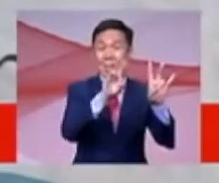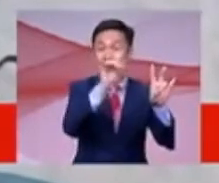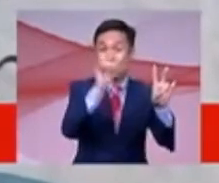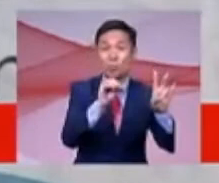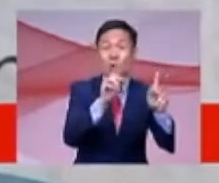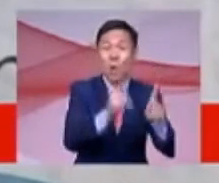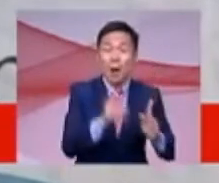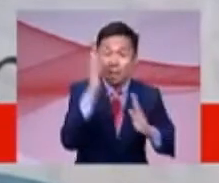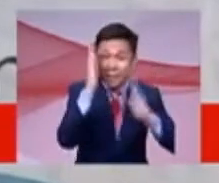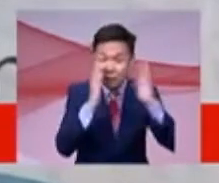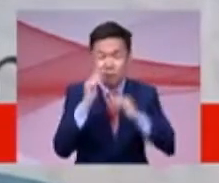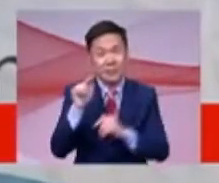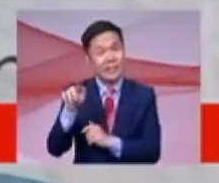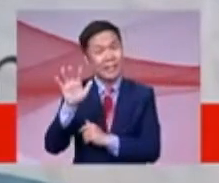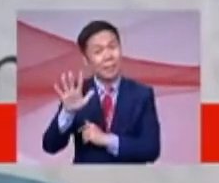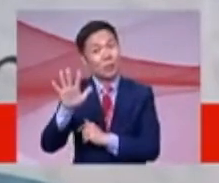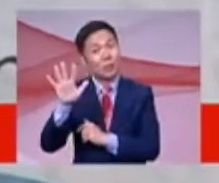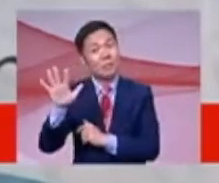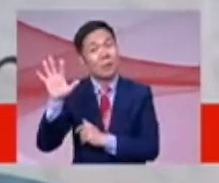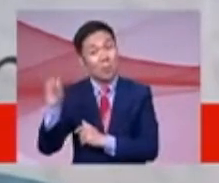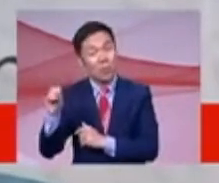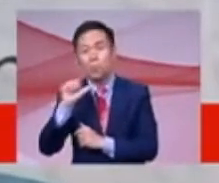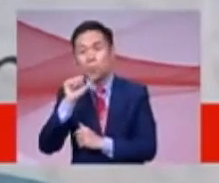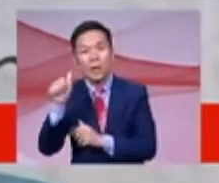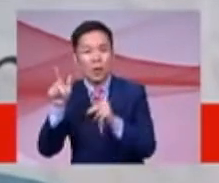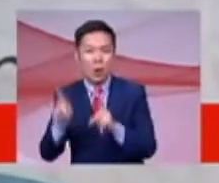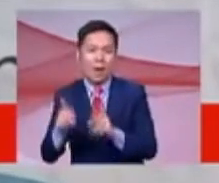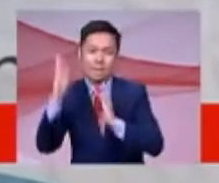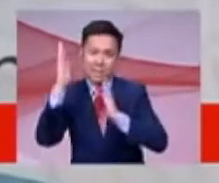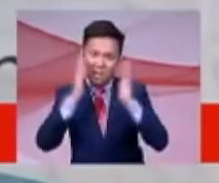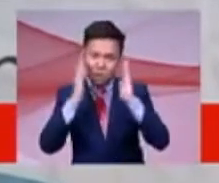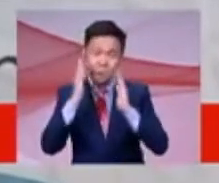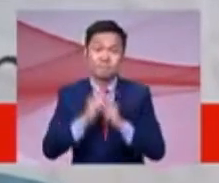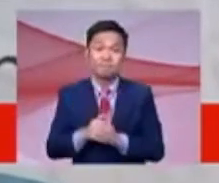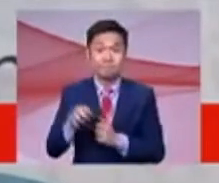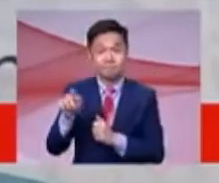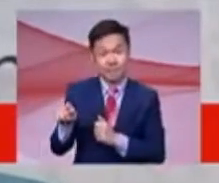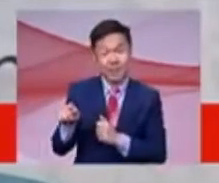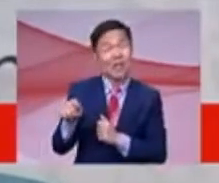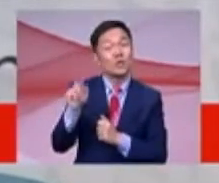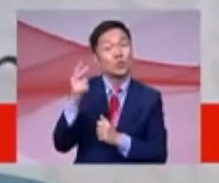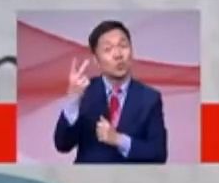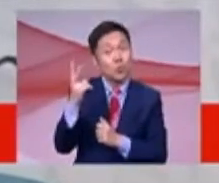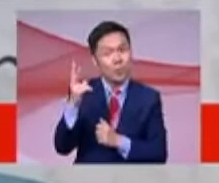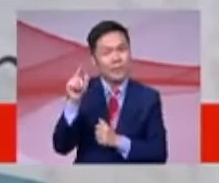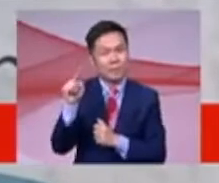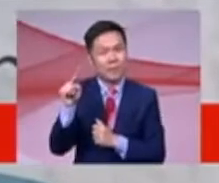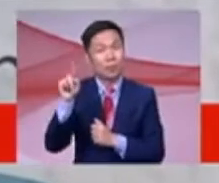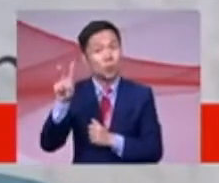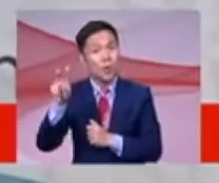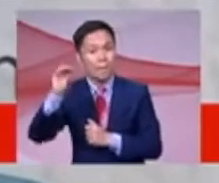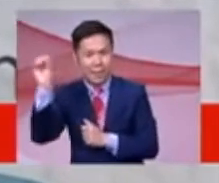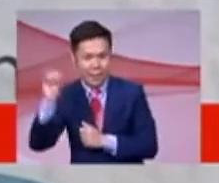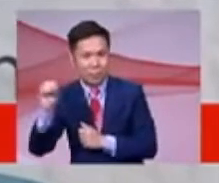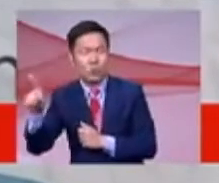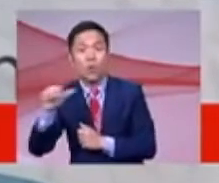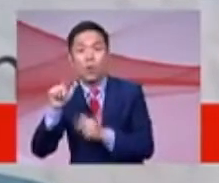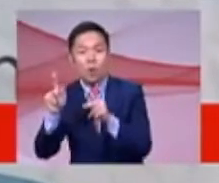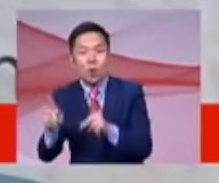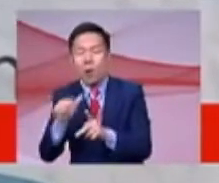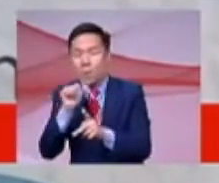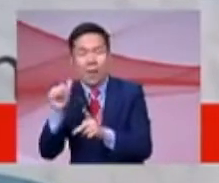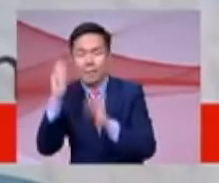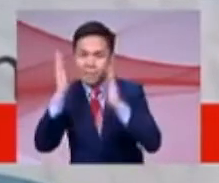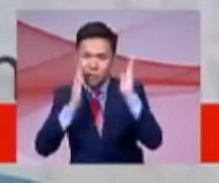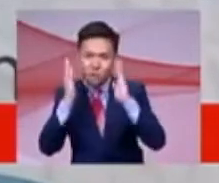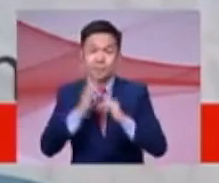87.8%, 550 bukan warga negara bersamaan dengan 12.2%. Kes